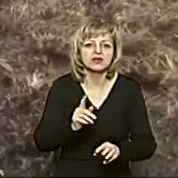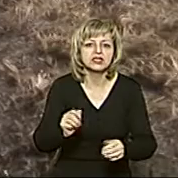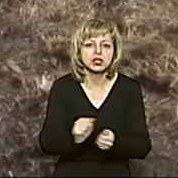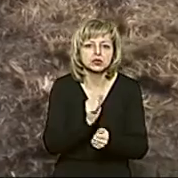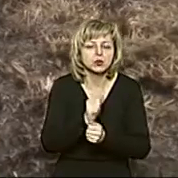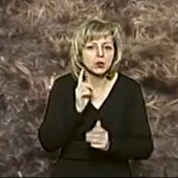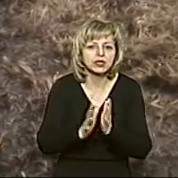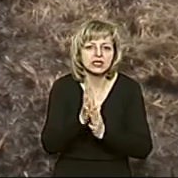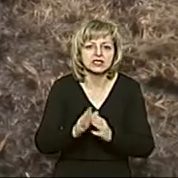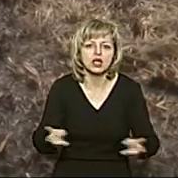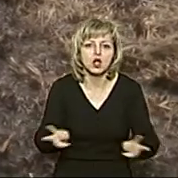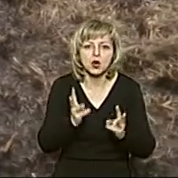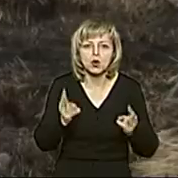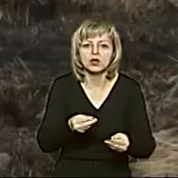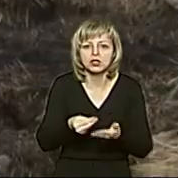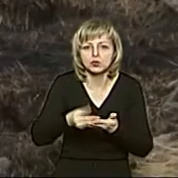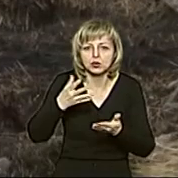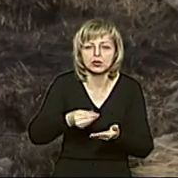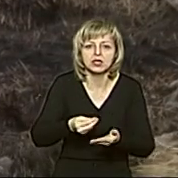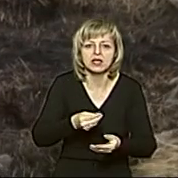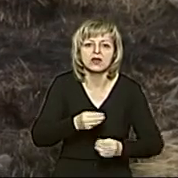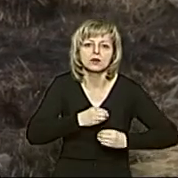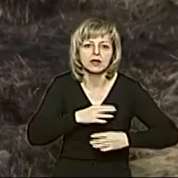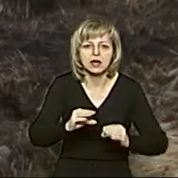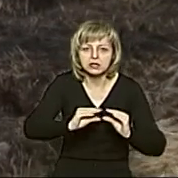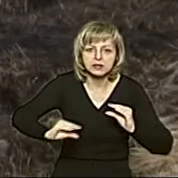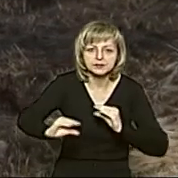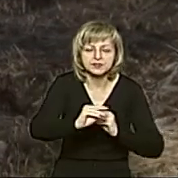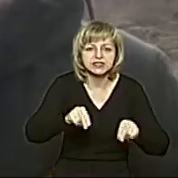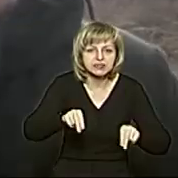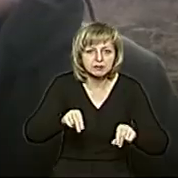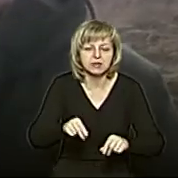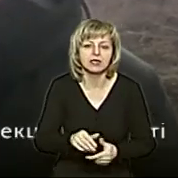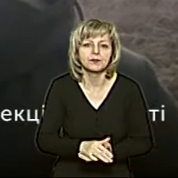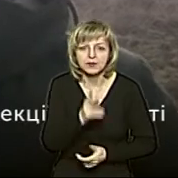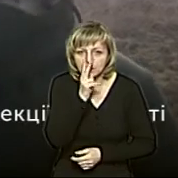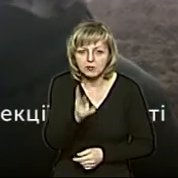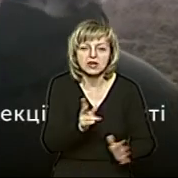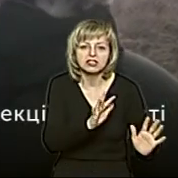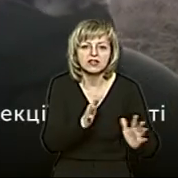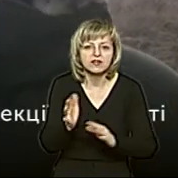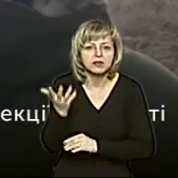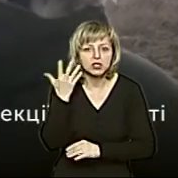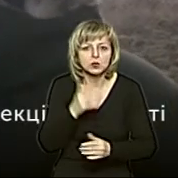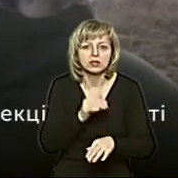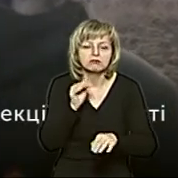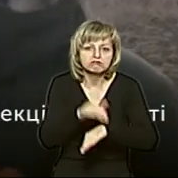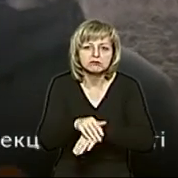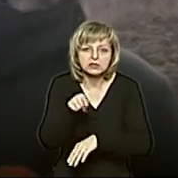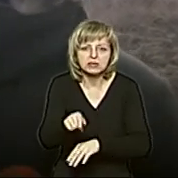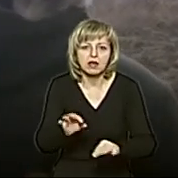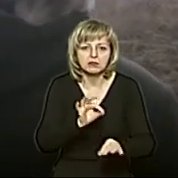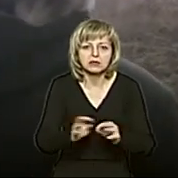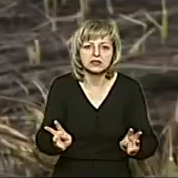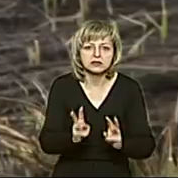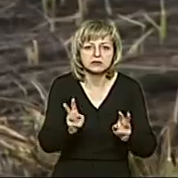родючий шар землі. Найстрашніше – у вогні гинуть тварини, каже еколог Антон Поліщук. бачили вже випадки, коли знаходили там